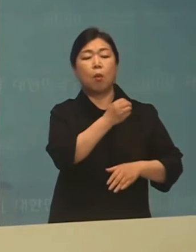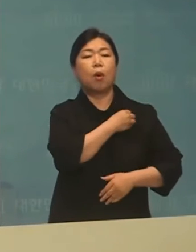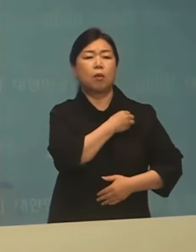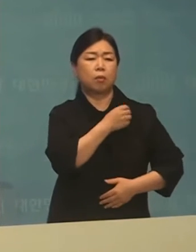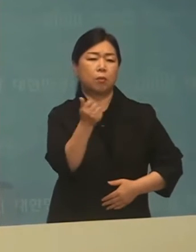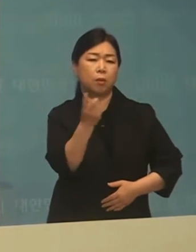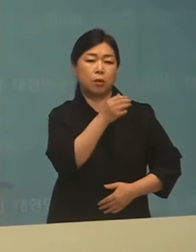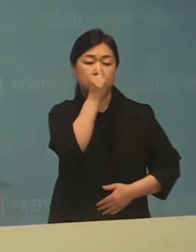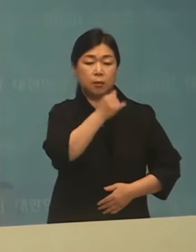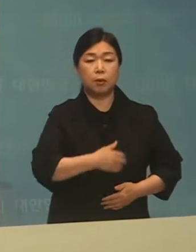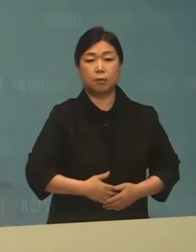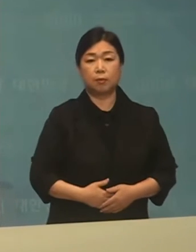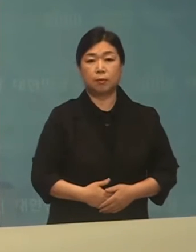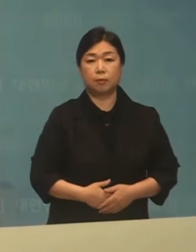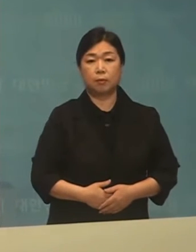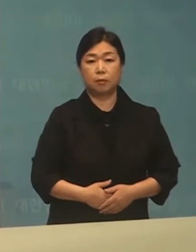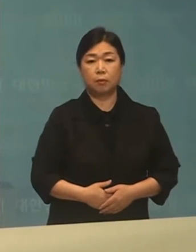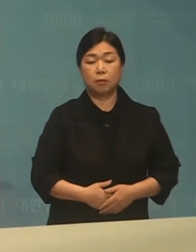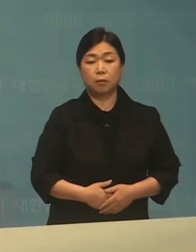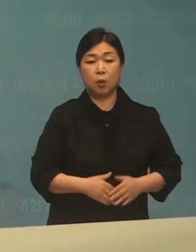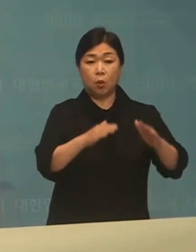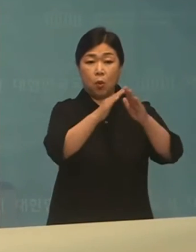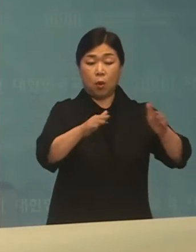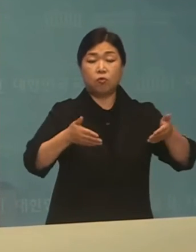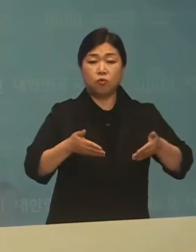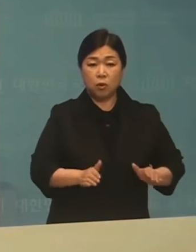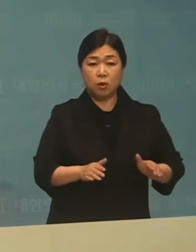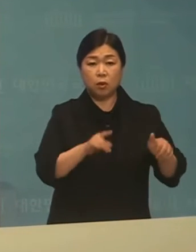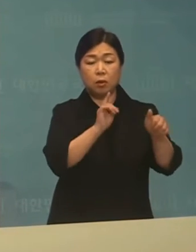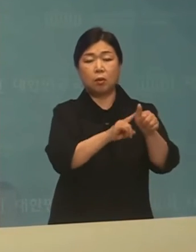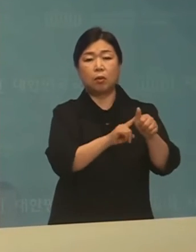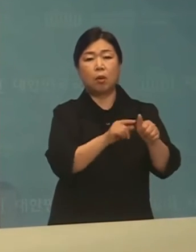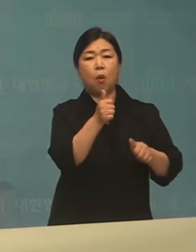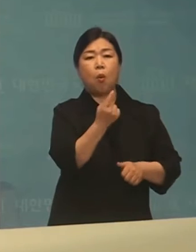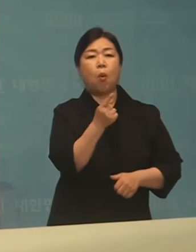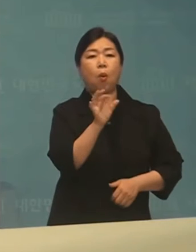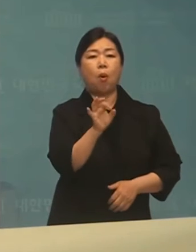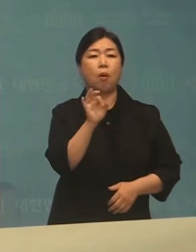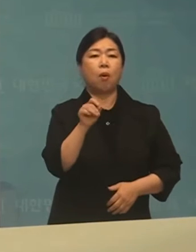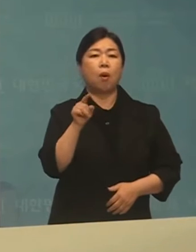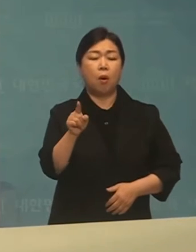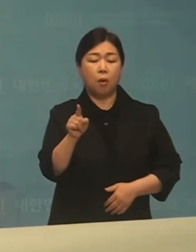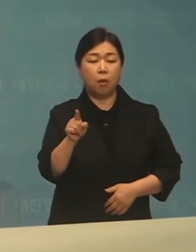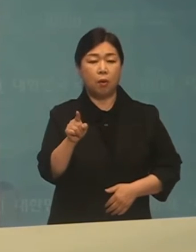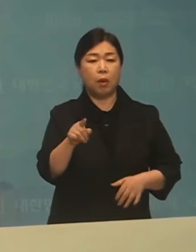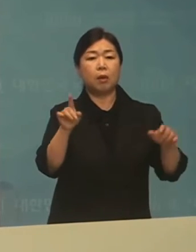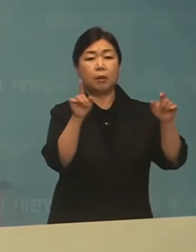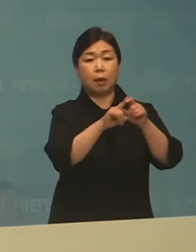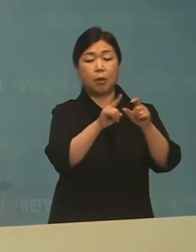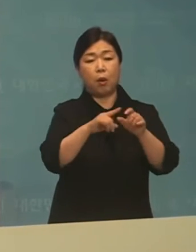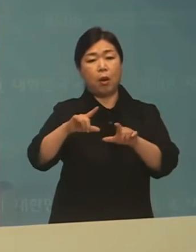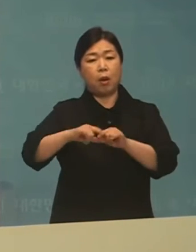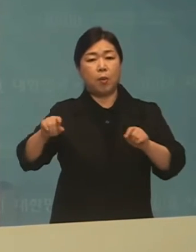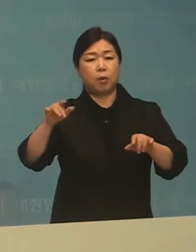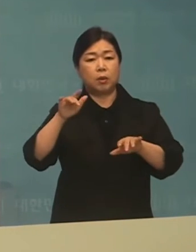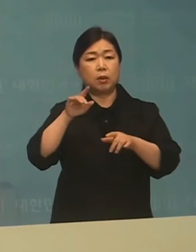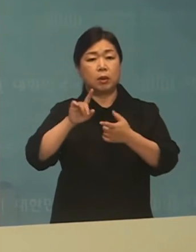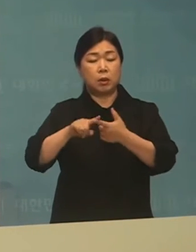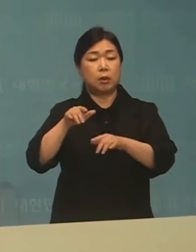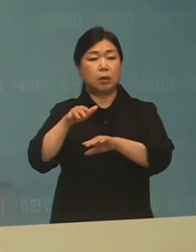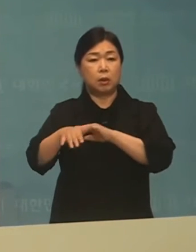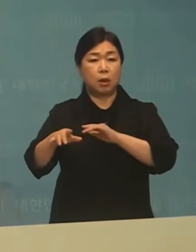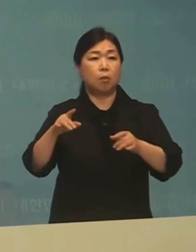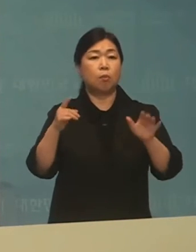있습니다. 심지어 호남 출신을 홍오라는 일베식 표현으로 비하하는 것도 서슴지